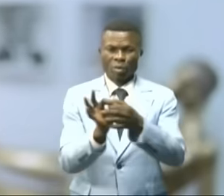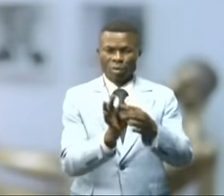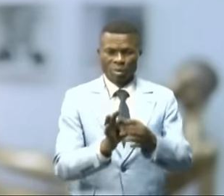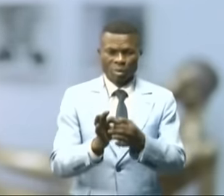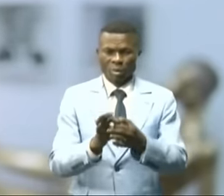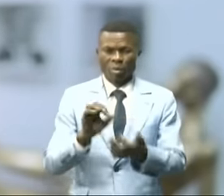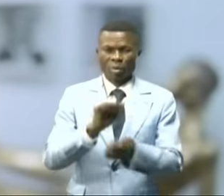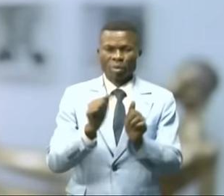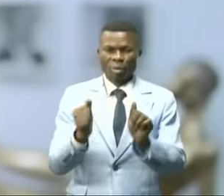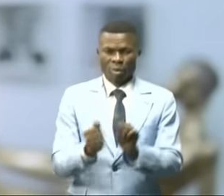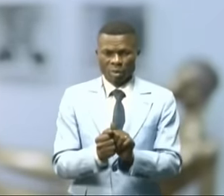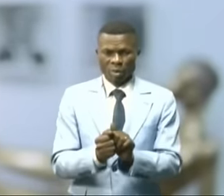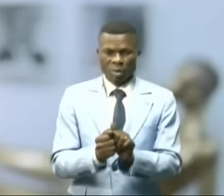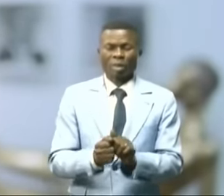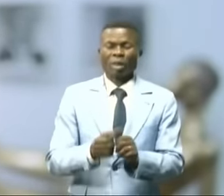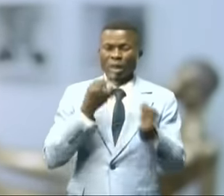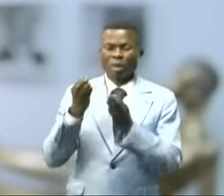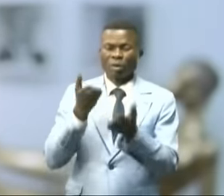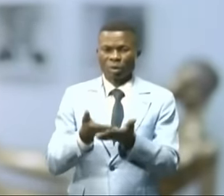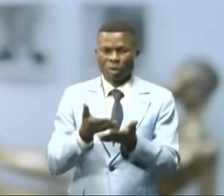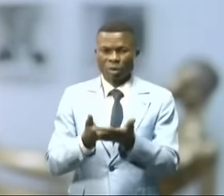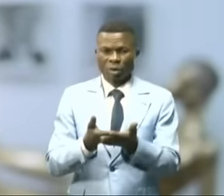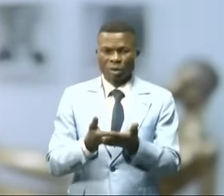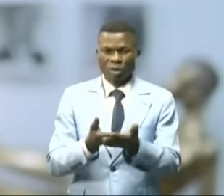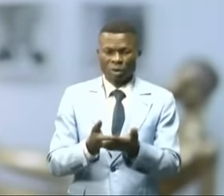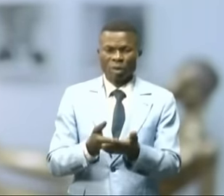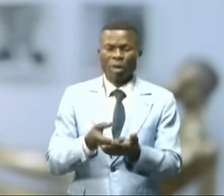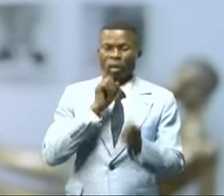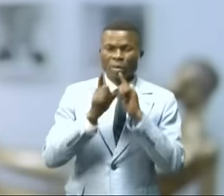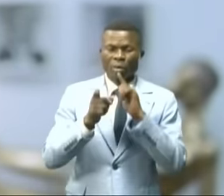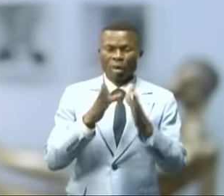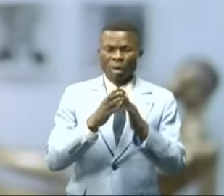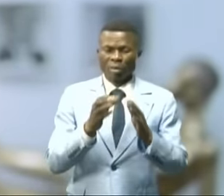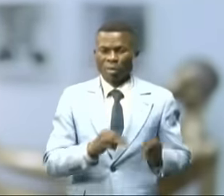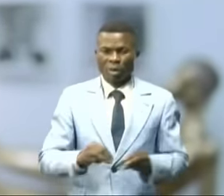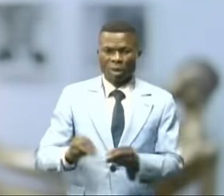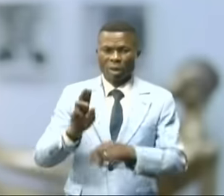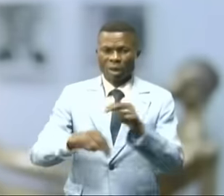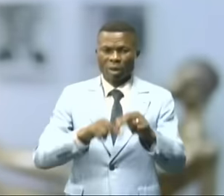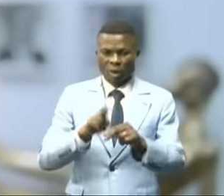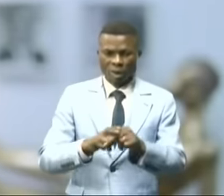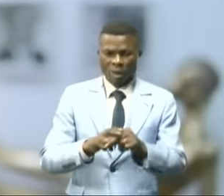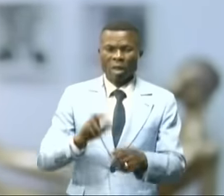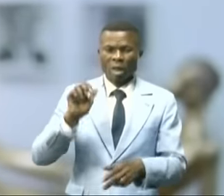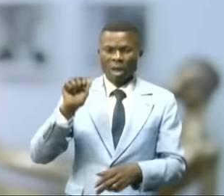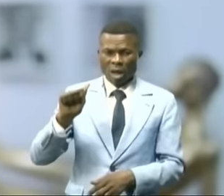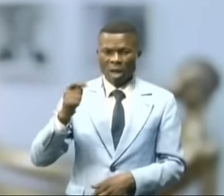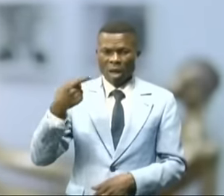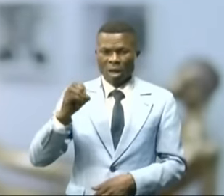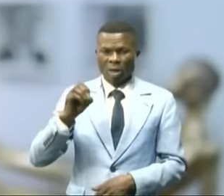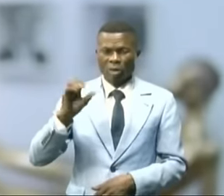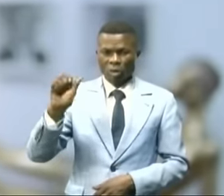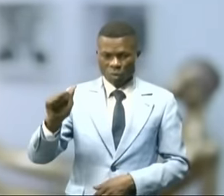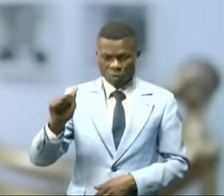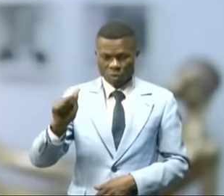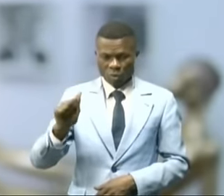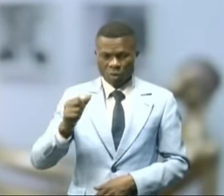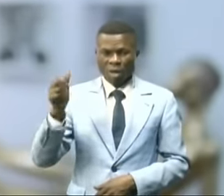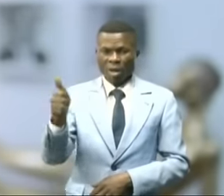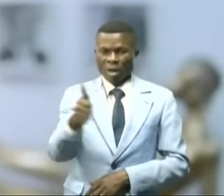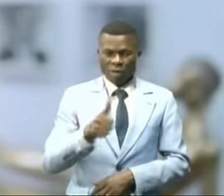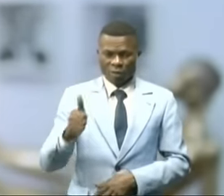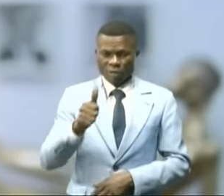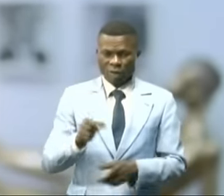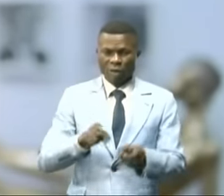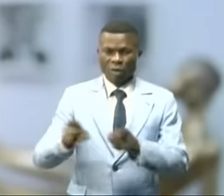les secteurs que nous avons définis, parce que je suis allé avec la stratégie nationale AGOA qui définit 21 filières du